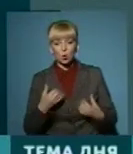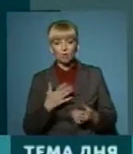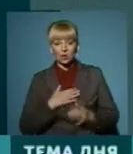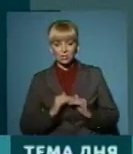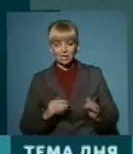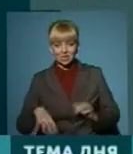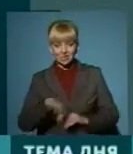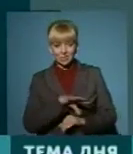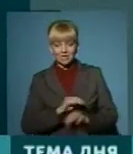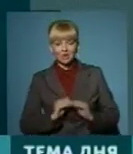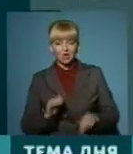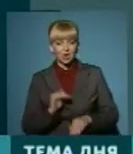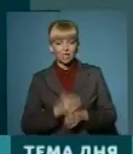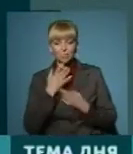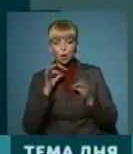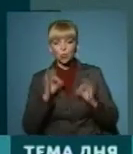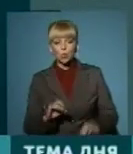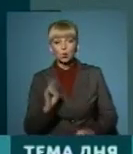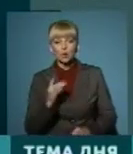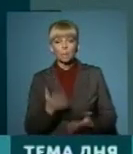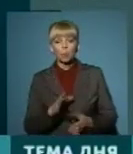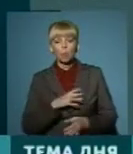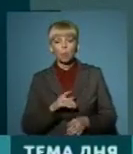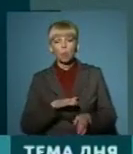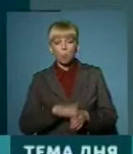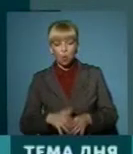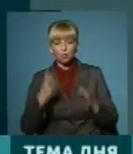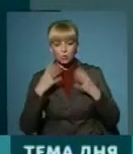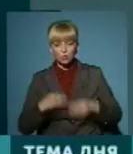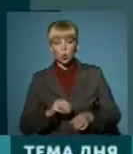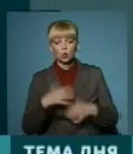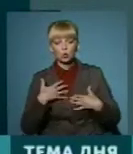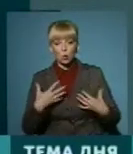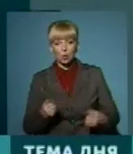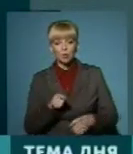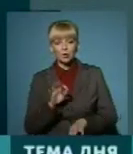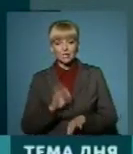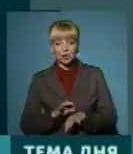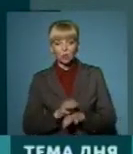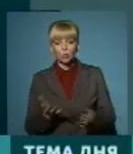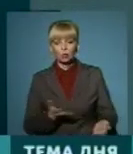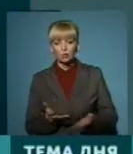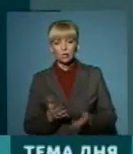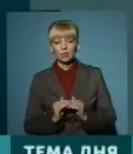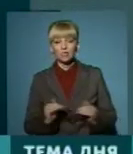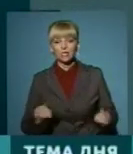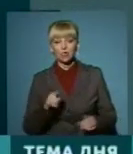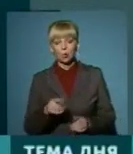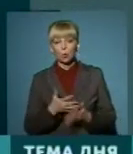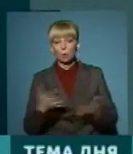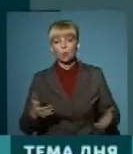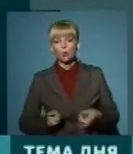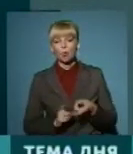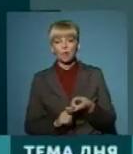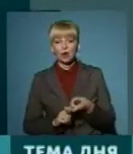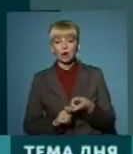всіх дітей, то фактично немає жодної дитини, яка була абсолютно здоровою. І ті захворювання, які дітей, вони в більшості